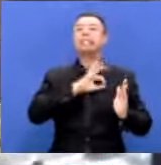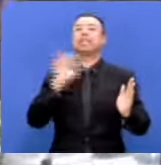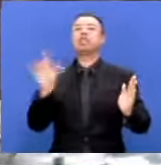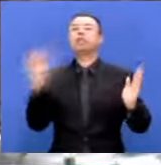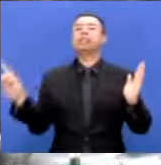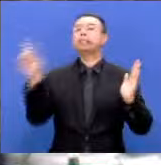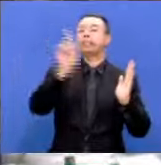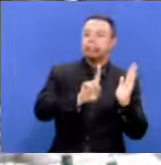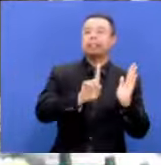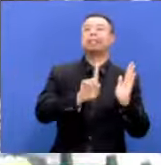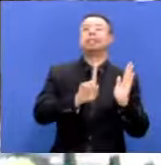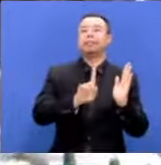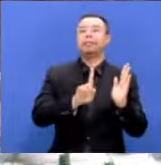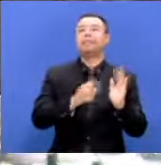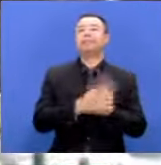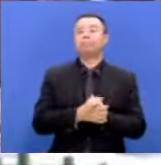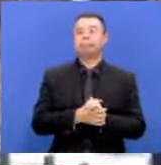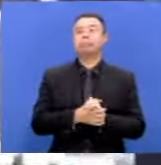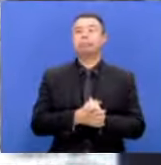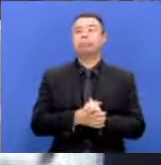Indonesia Joko Widodo.